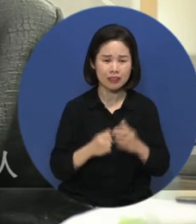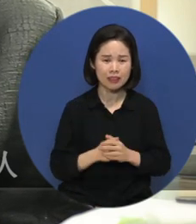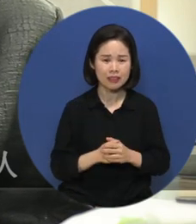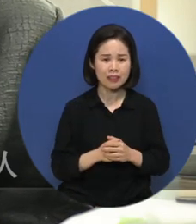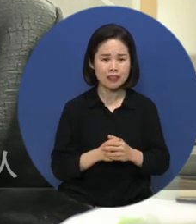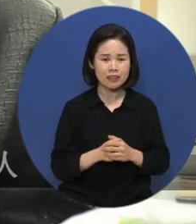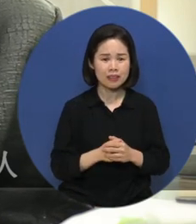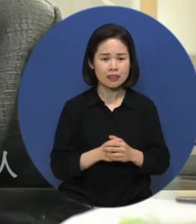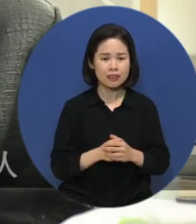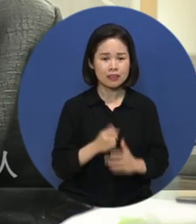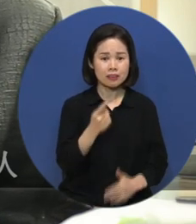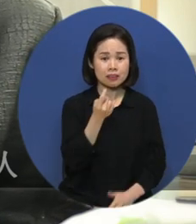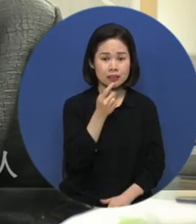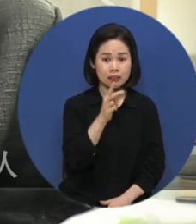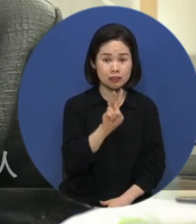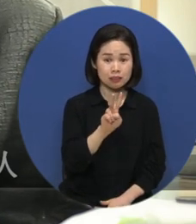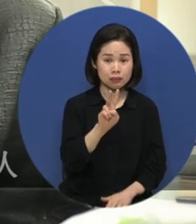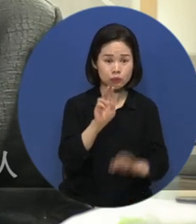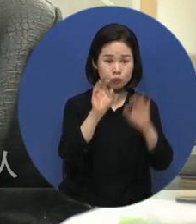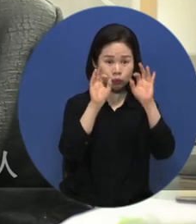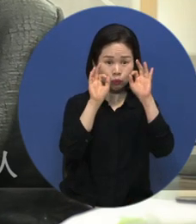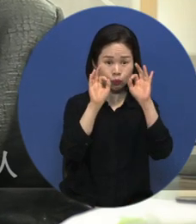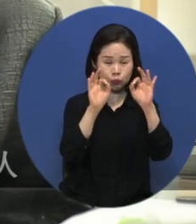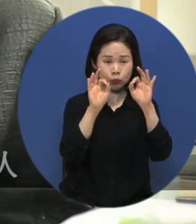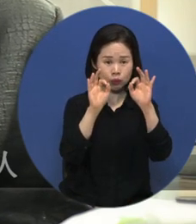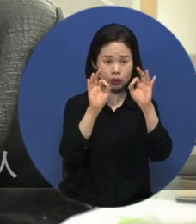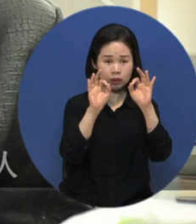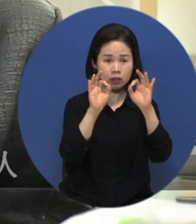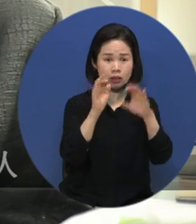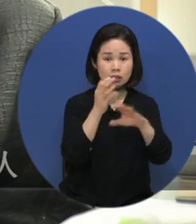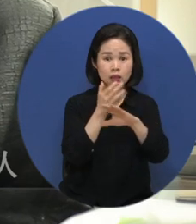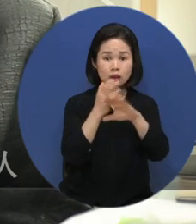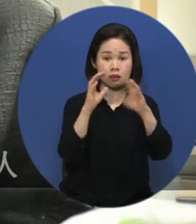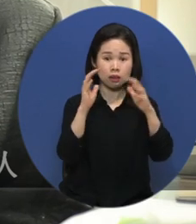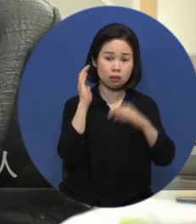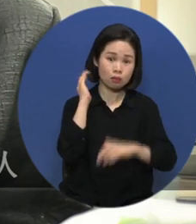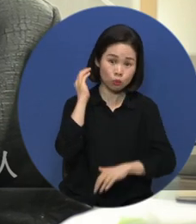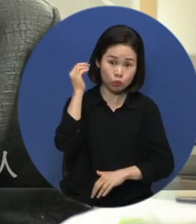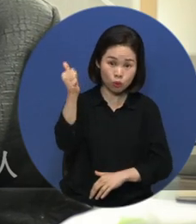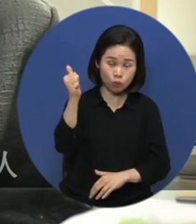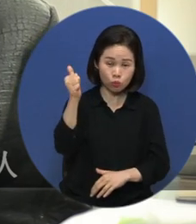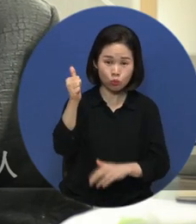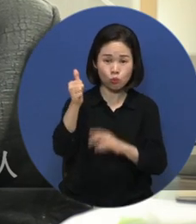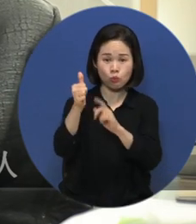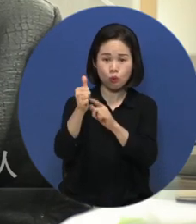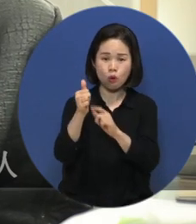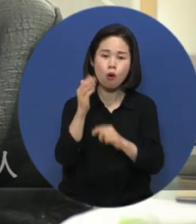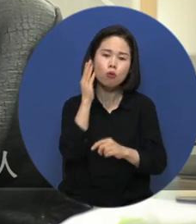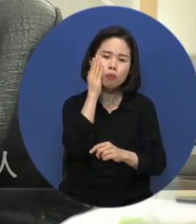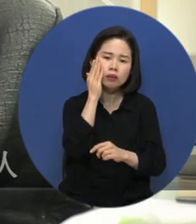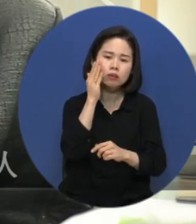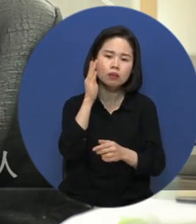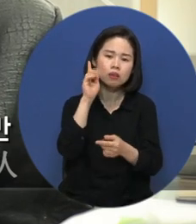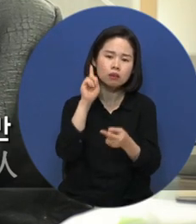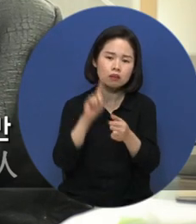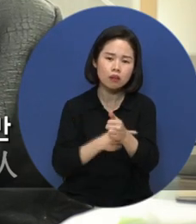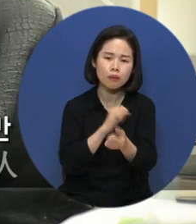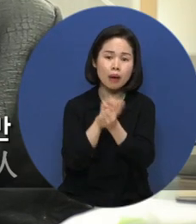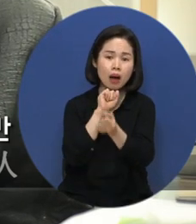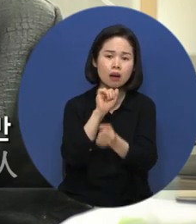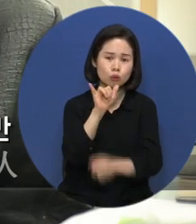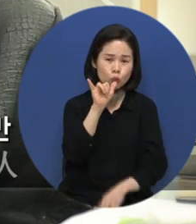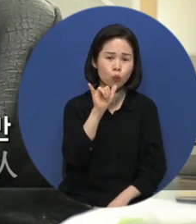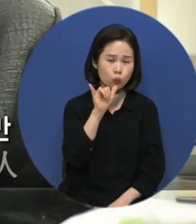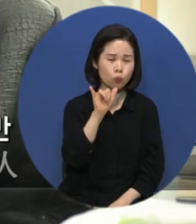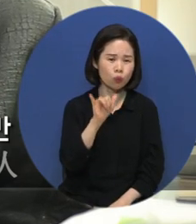매스컴에서 보듯이 뭐 다른 나라의 수장들도 뭐 얼굴을 만지기도 하고 그러면서 뭐 그 절대로